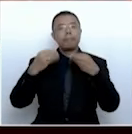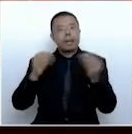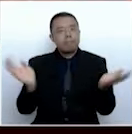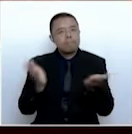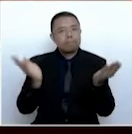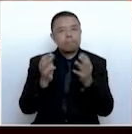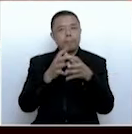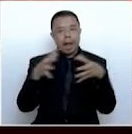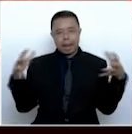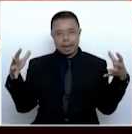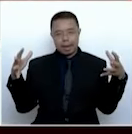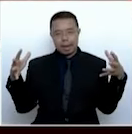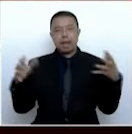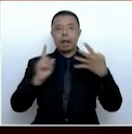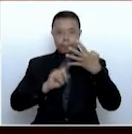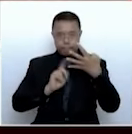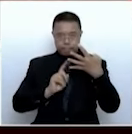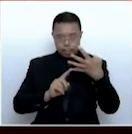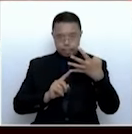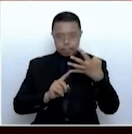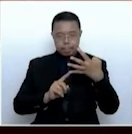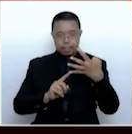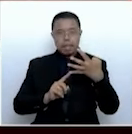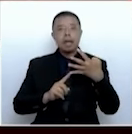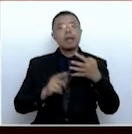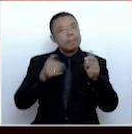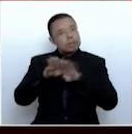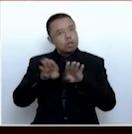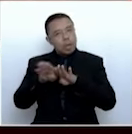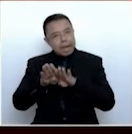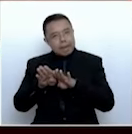pemberdayaan, pengembangan. Yang keempat,